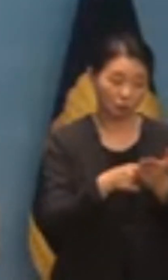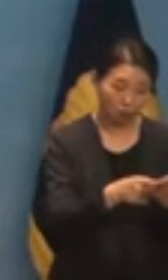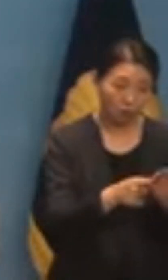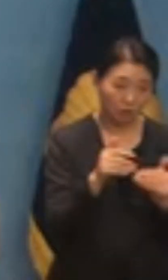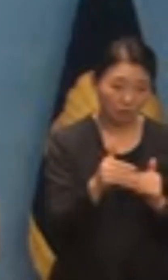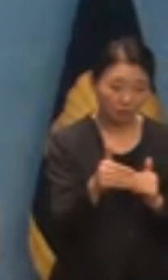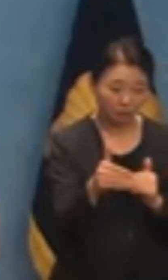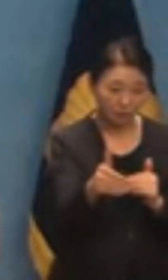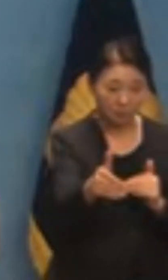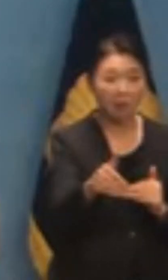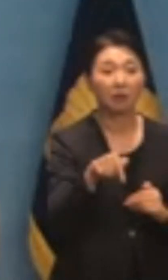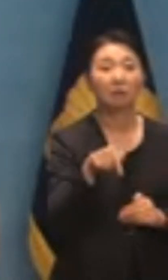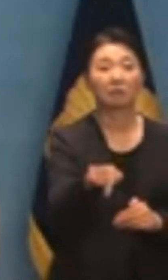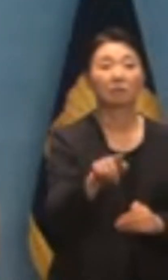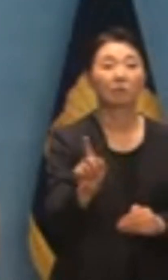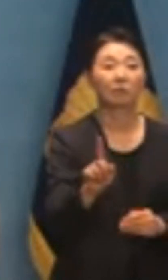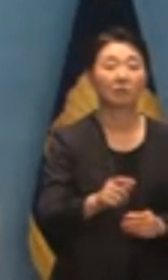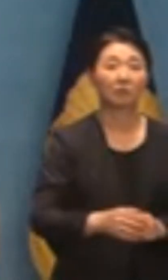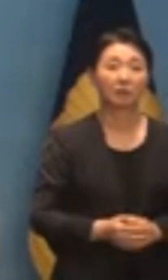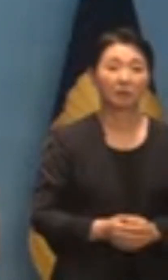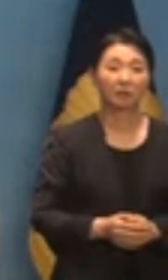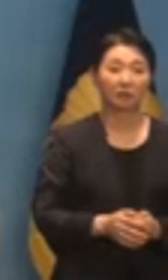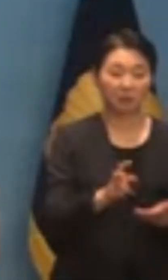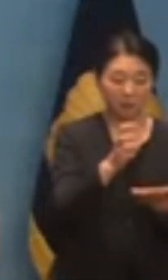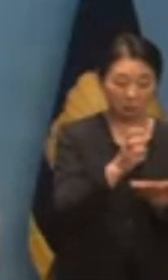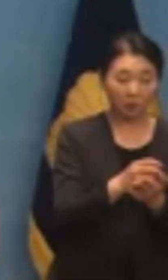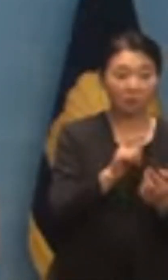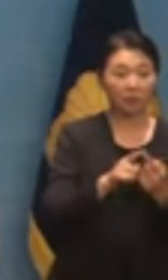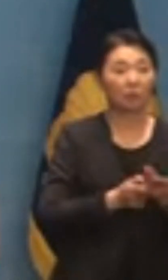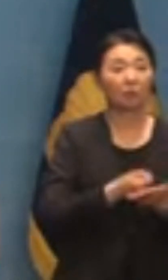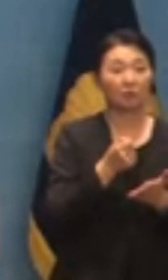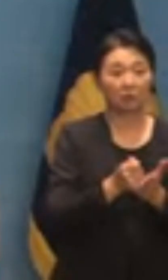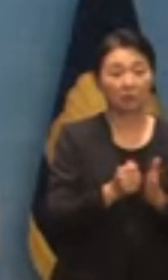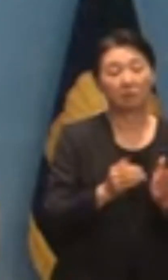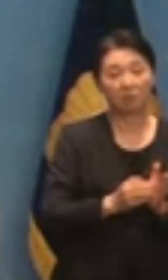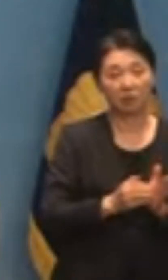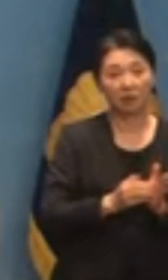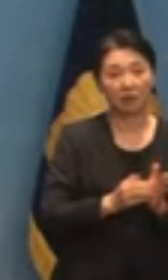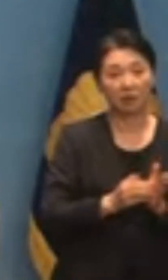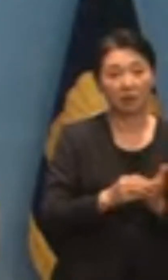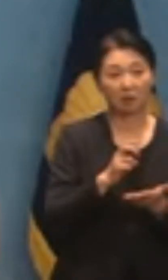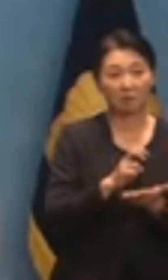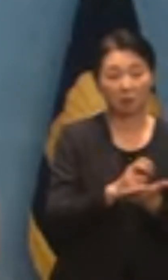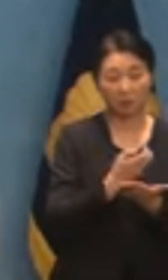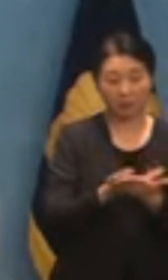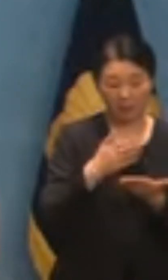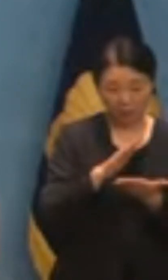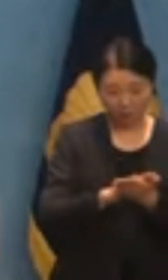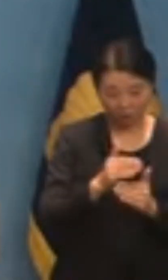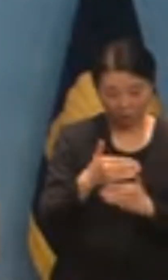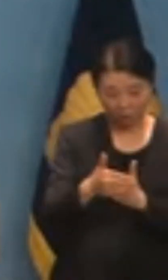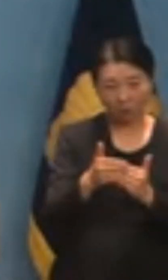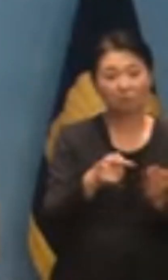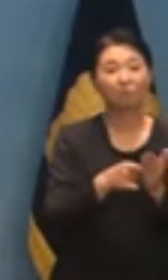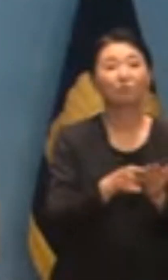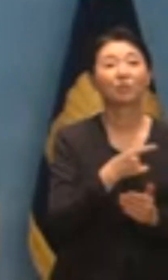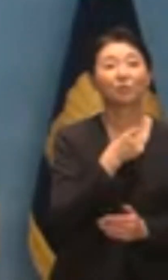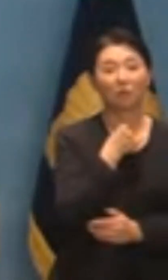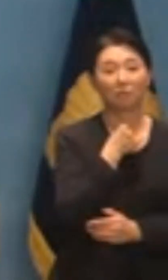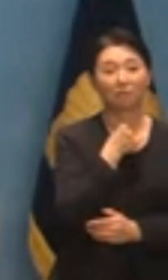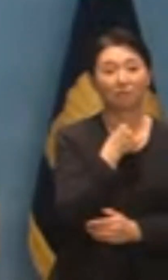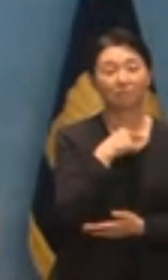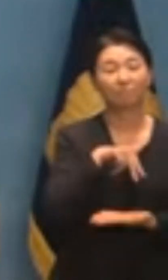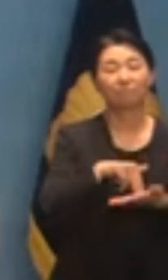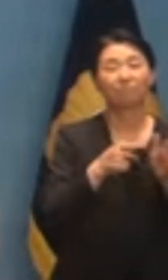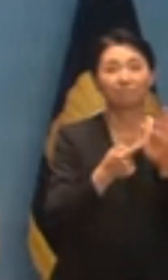추진하는 절차 이것을 법률로 정하는 그런 개헌절차법을 추진하겠다는 그